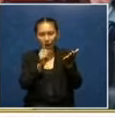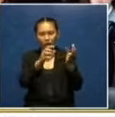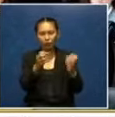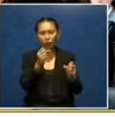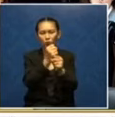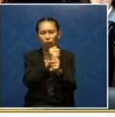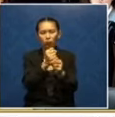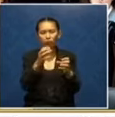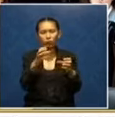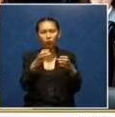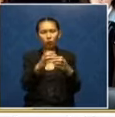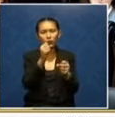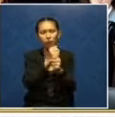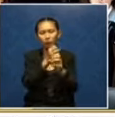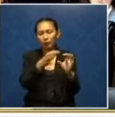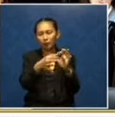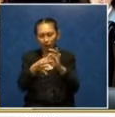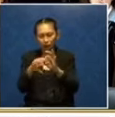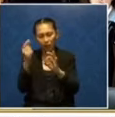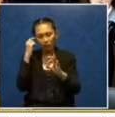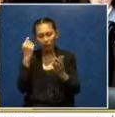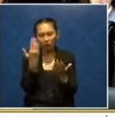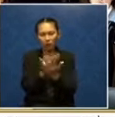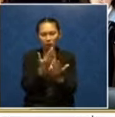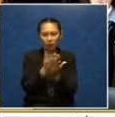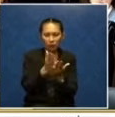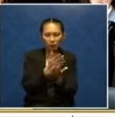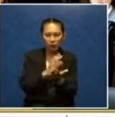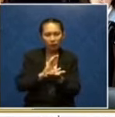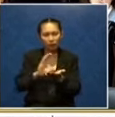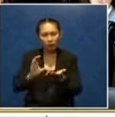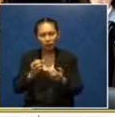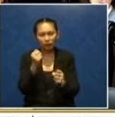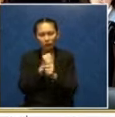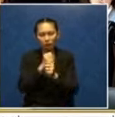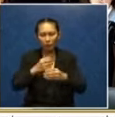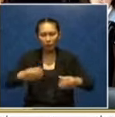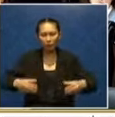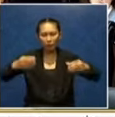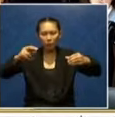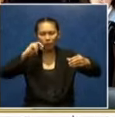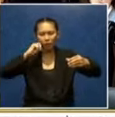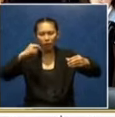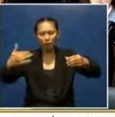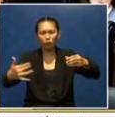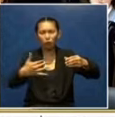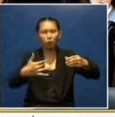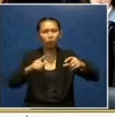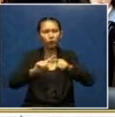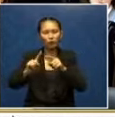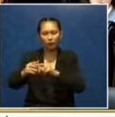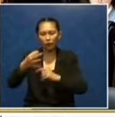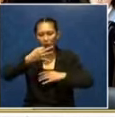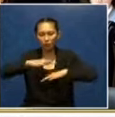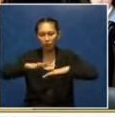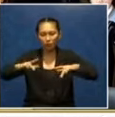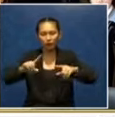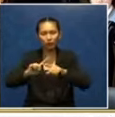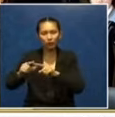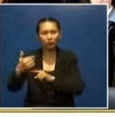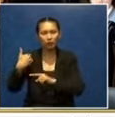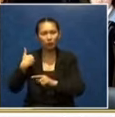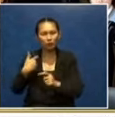เกี่ยวข้องหาแนวทางจัดสรรงบประมาณเสนอโครงการสร้างเขื่อนป้องกันการจัดเซาะที่ดินแนวฝั่งในเขตอำเภอ